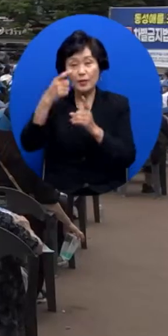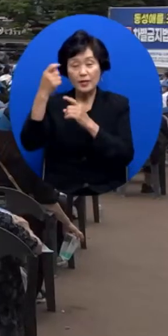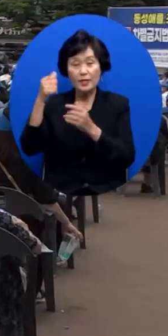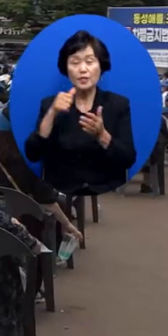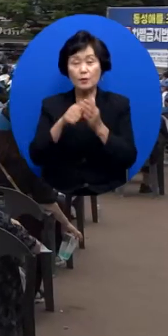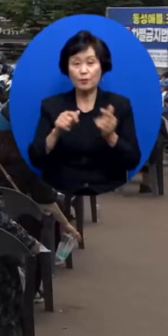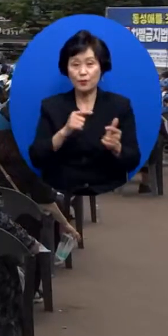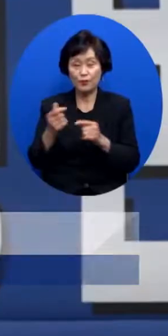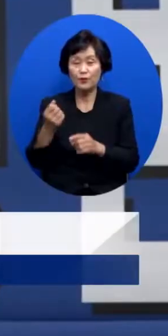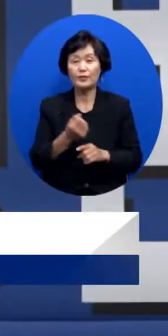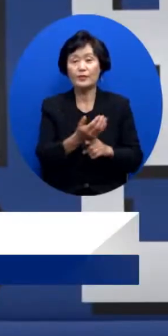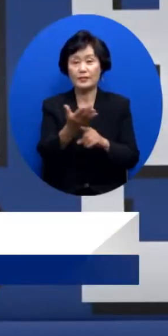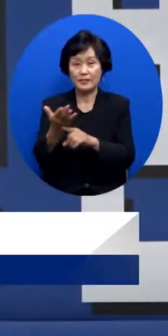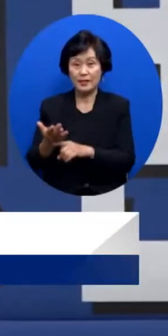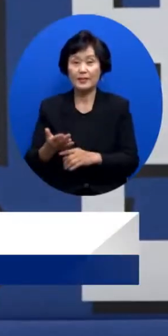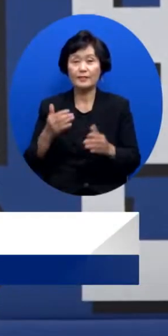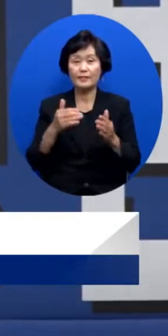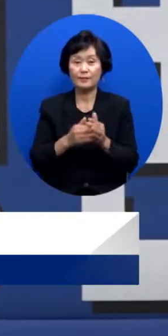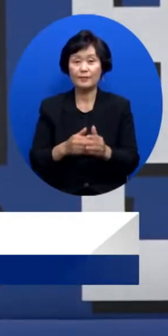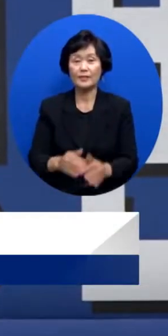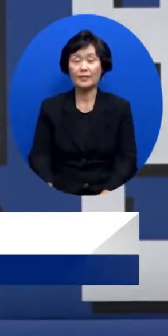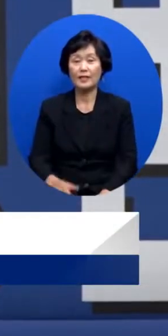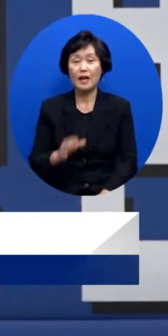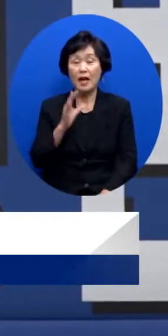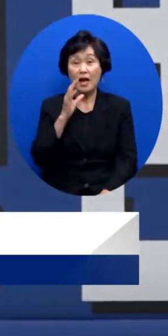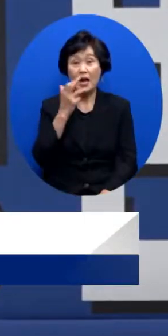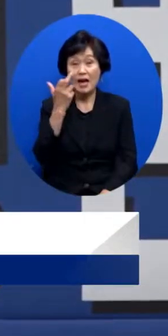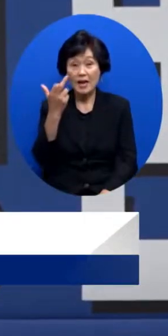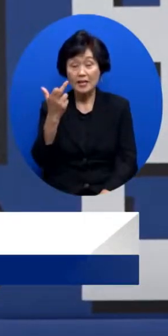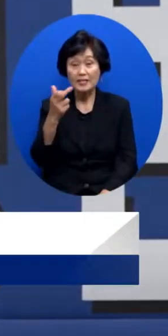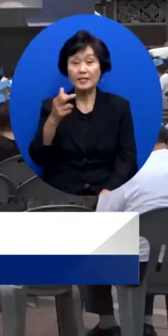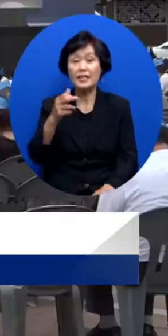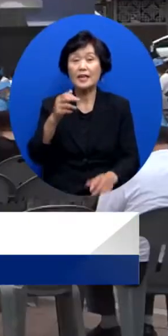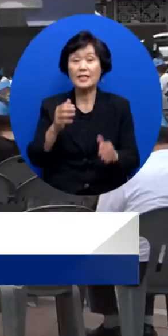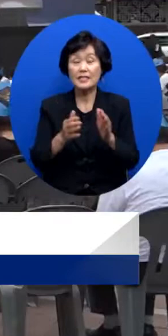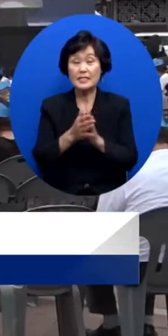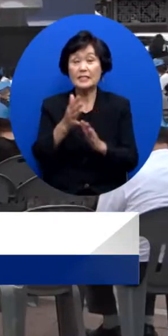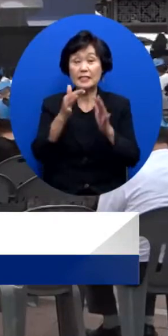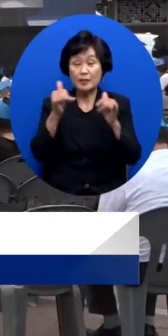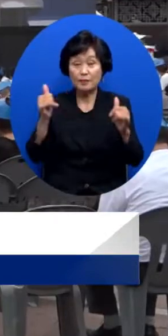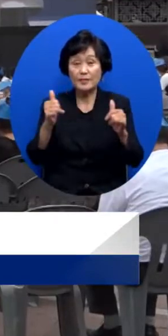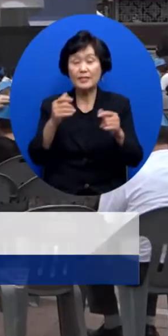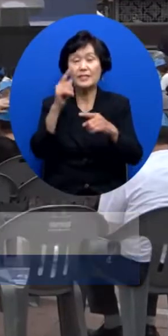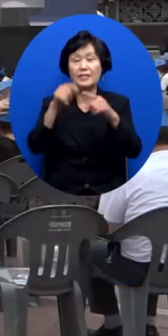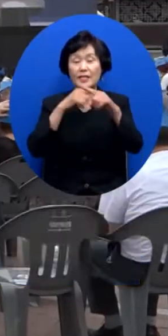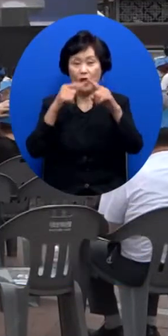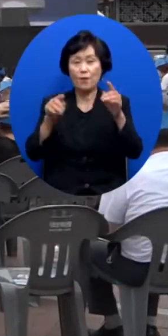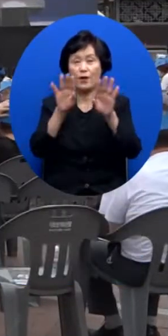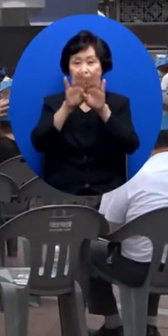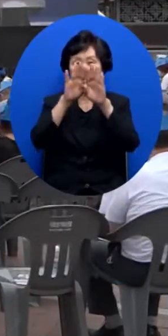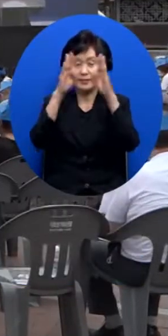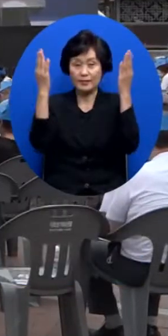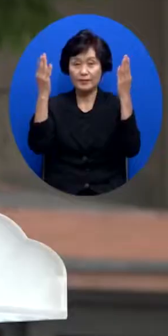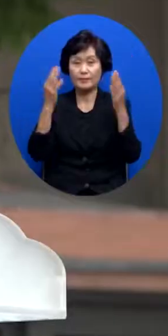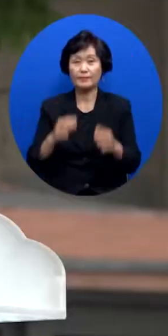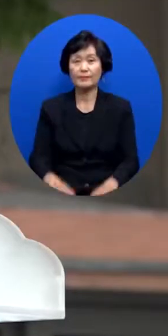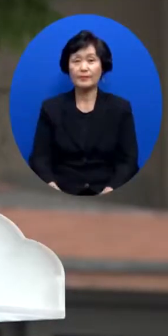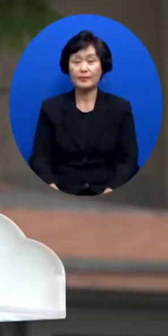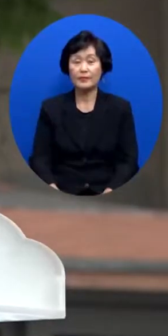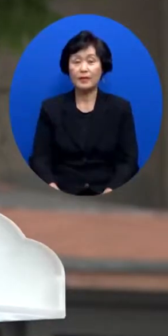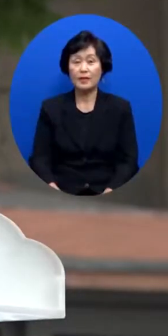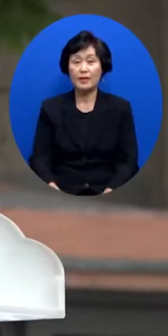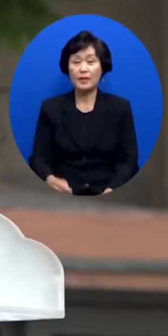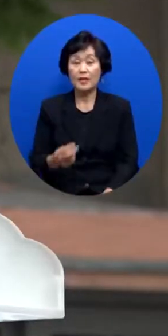아산시 기독교연합회가 포괄적 차별금지법 제정 반대를 위한 아산시민대회를 개최했습니다. 말씀에서